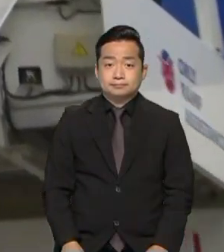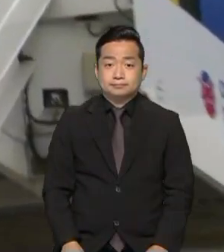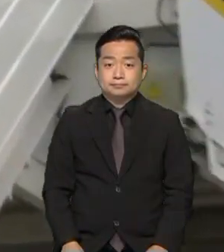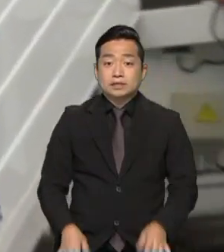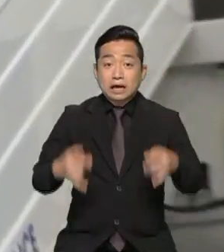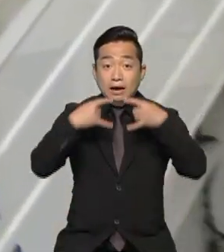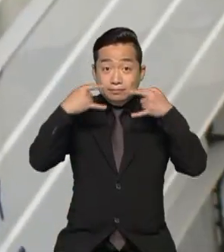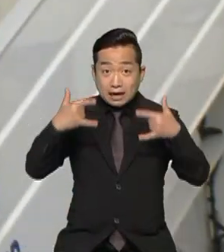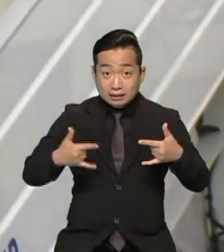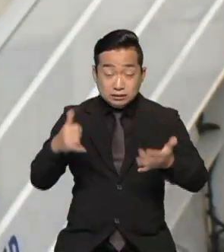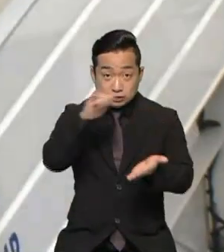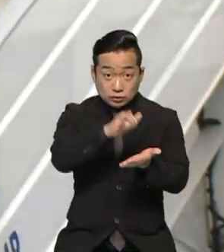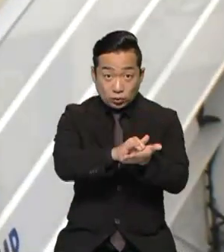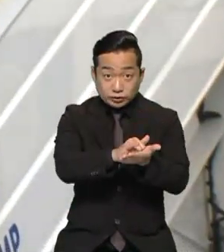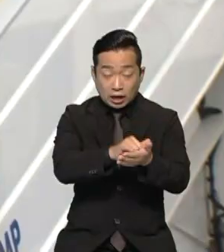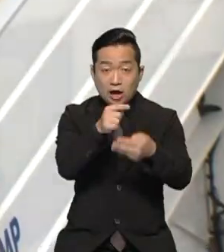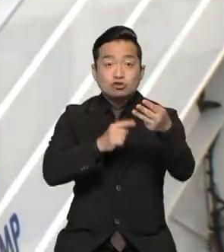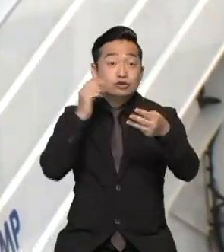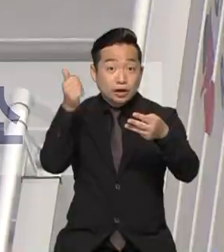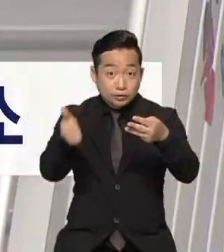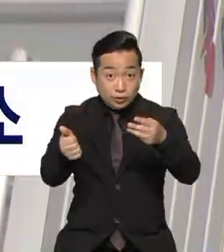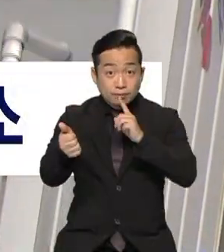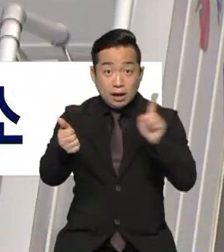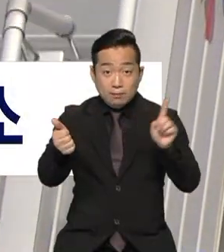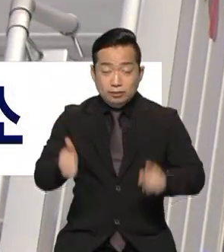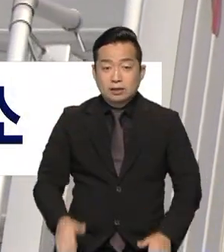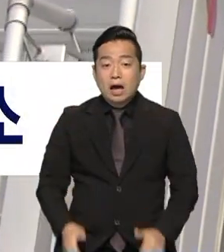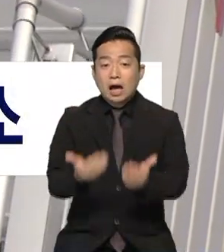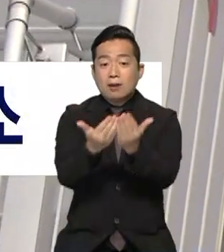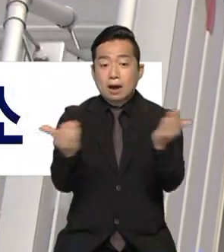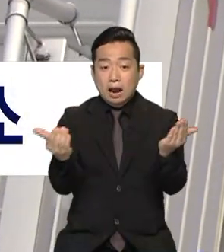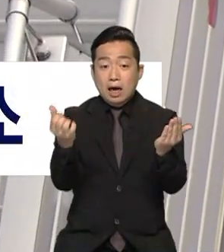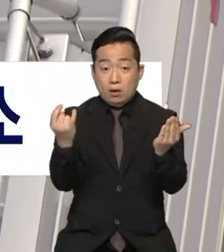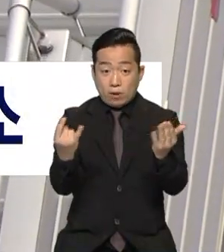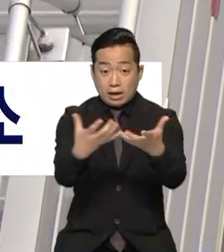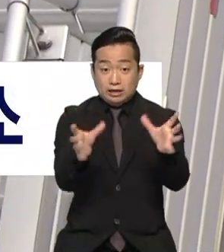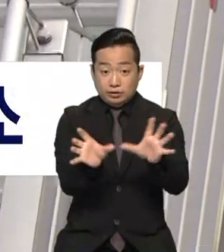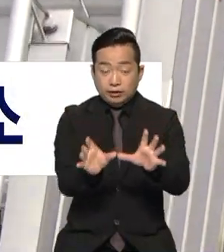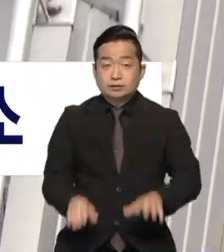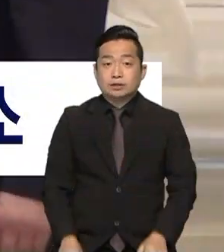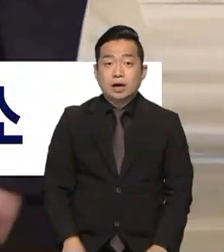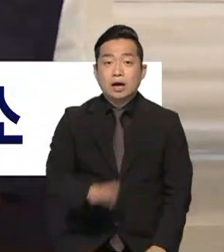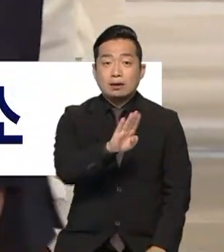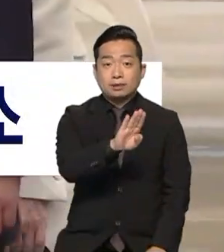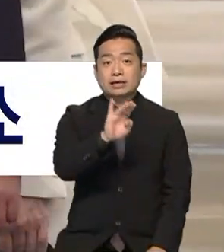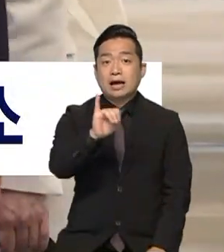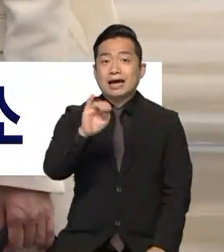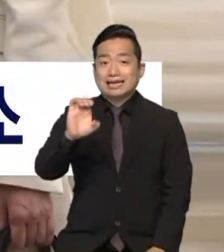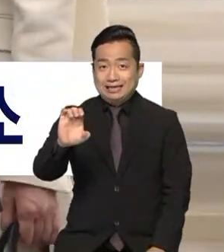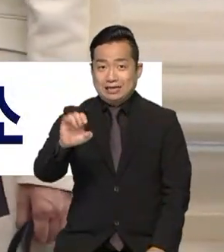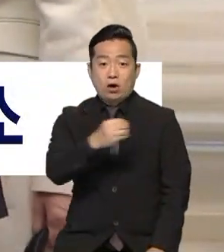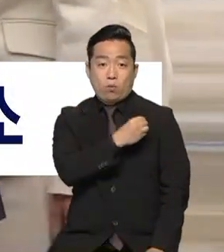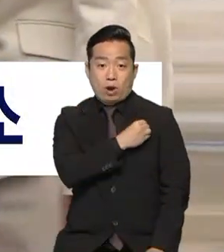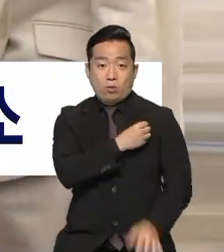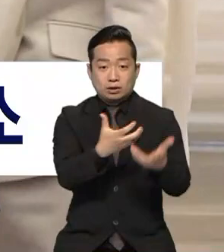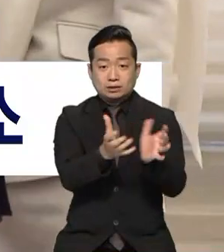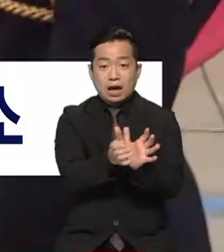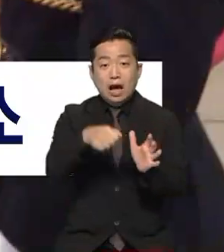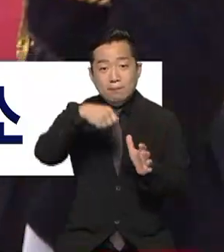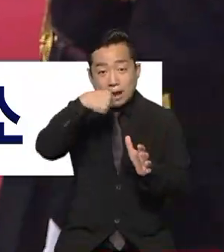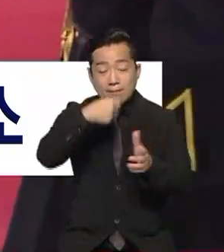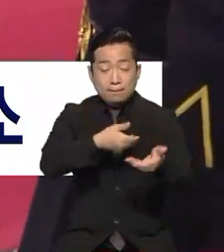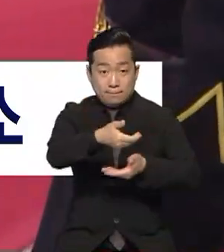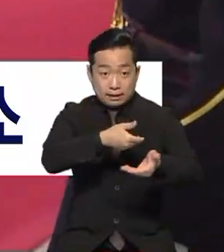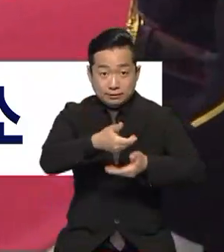프랑스에 도착한 윤석열 대통령은 세계 박람회 기구 BIE 회원국 대표들과 만찬을 함께하며 2030 세계